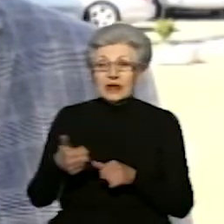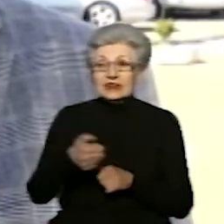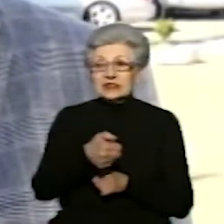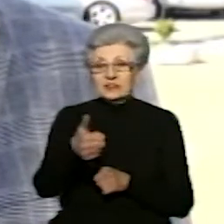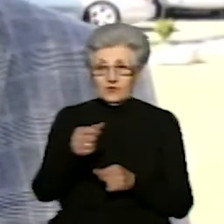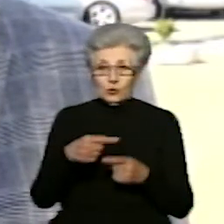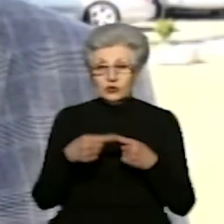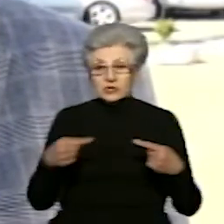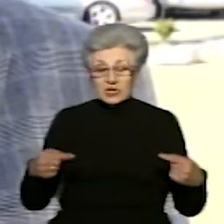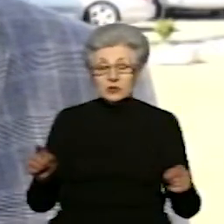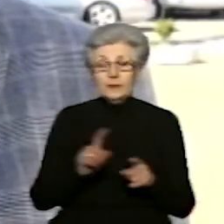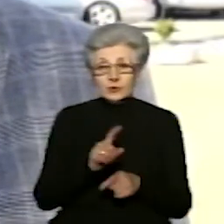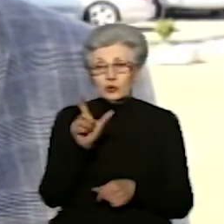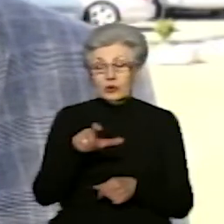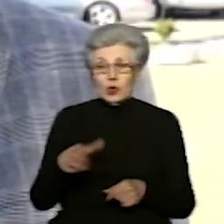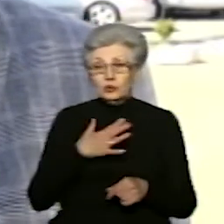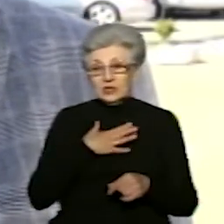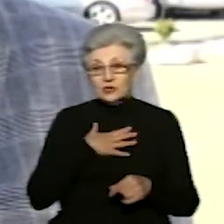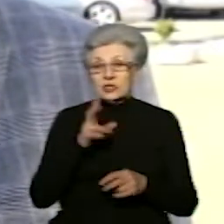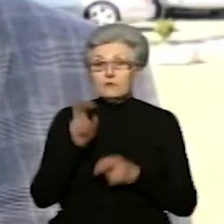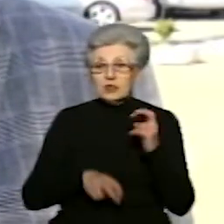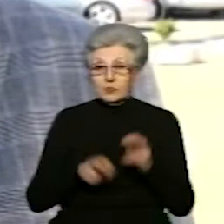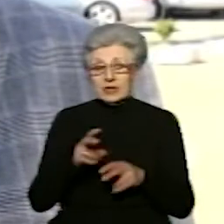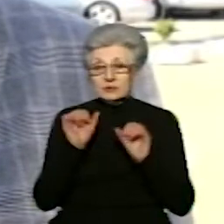щоб відвідувачі, підприємці і наші працівники могли